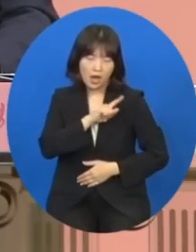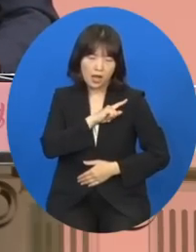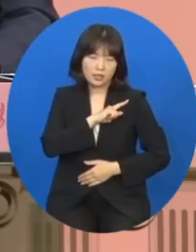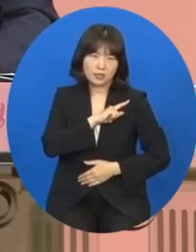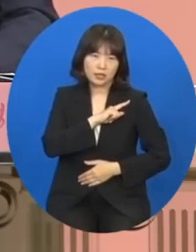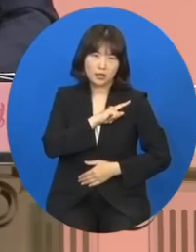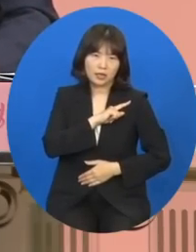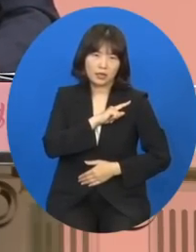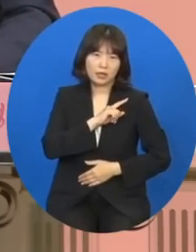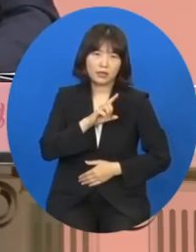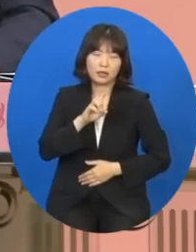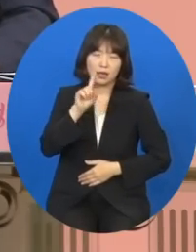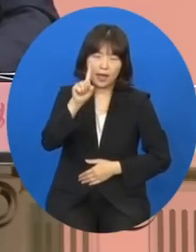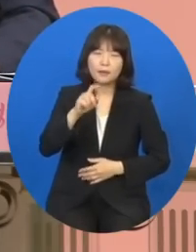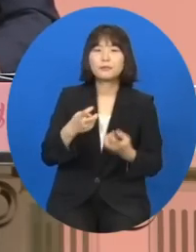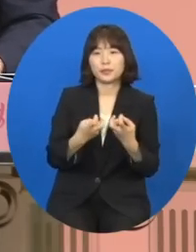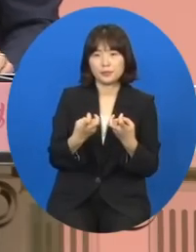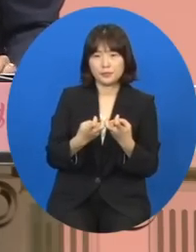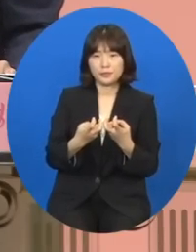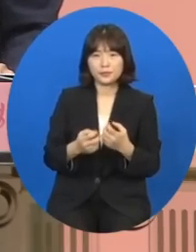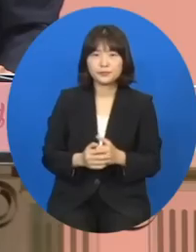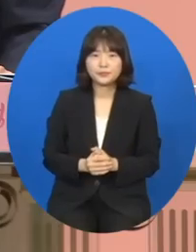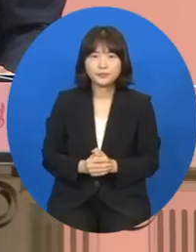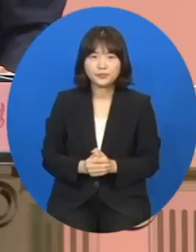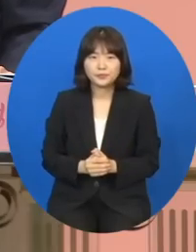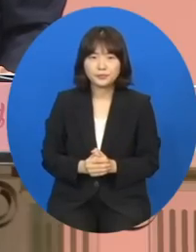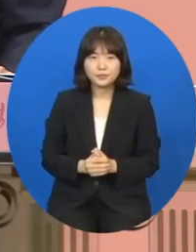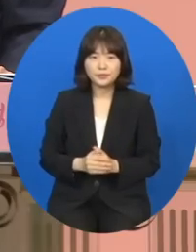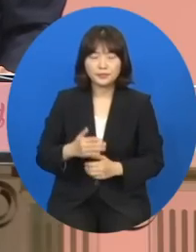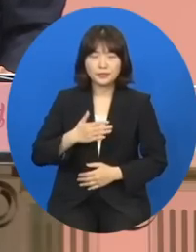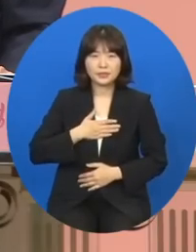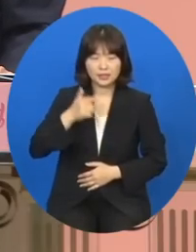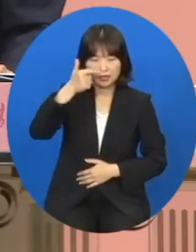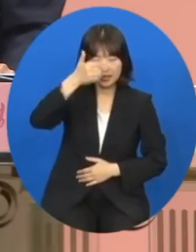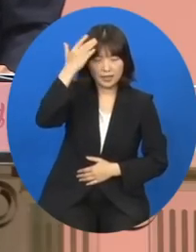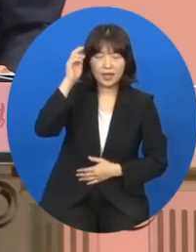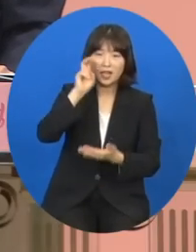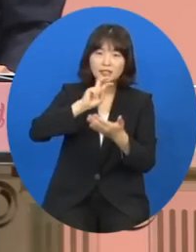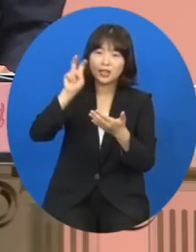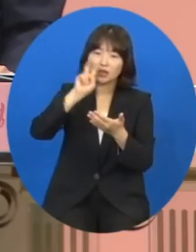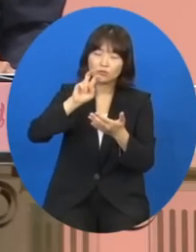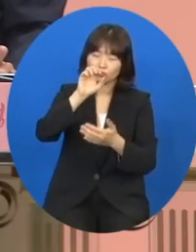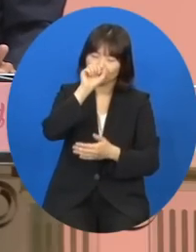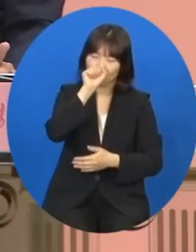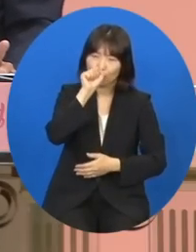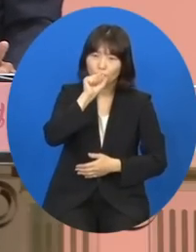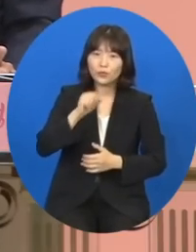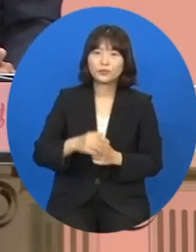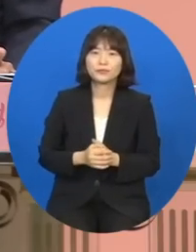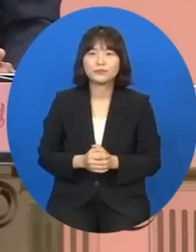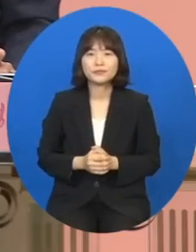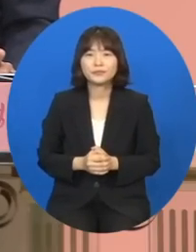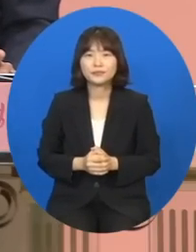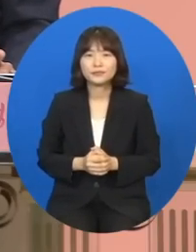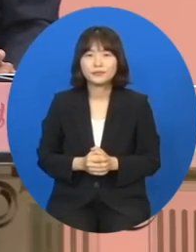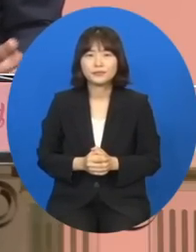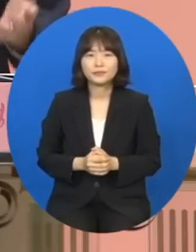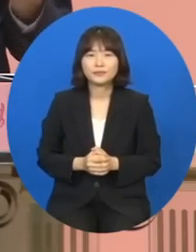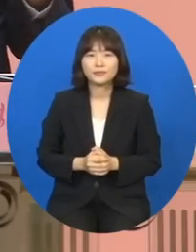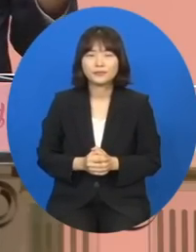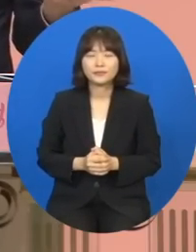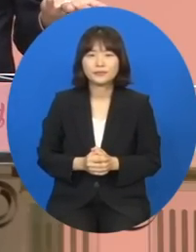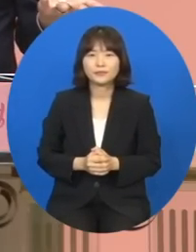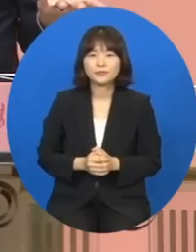방법입니다 robo 펠햄 제가 예 찬송을 참 좋아합니다 러 스 r